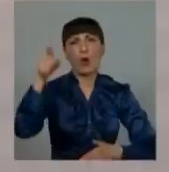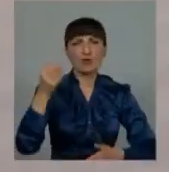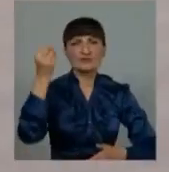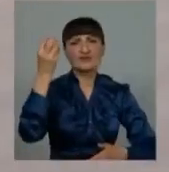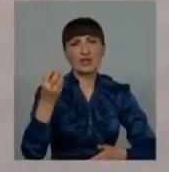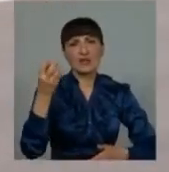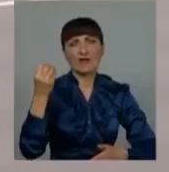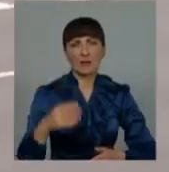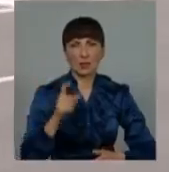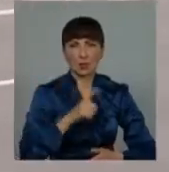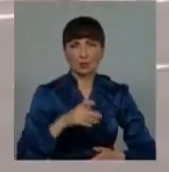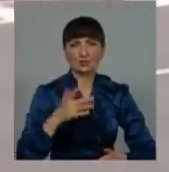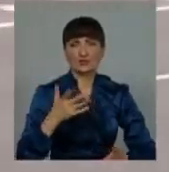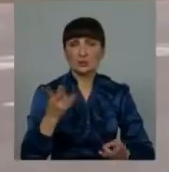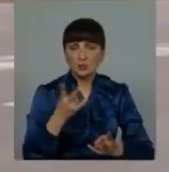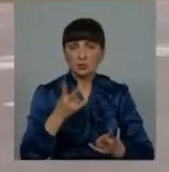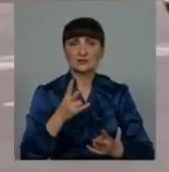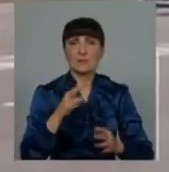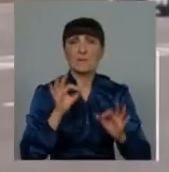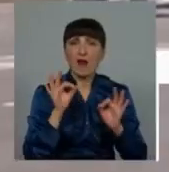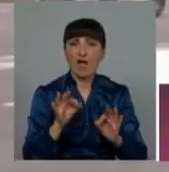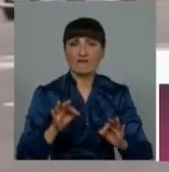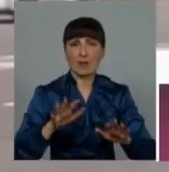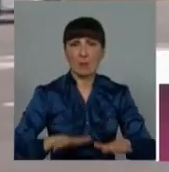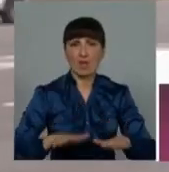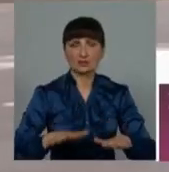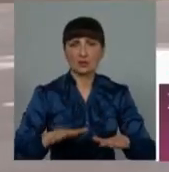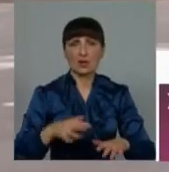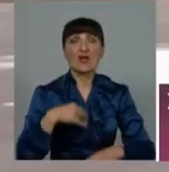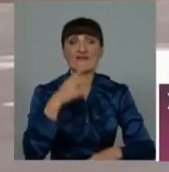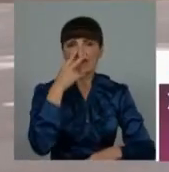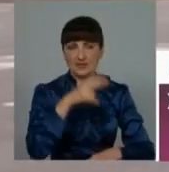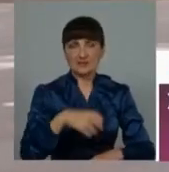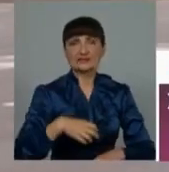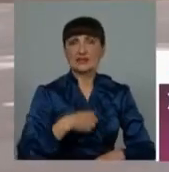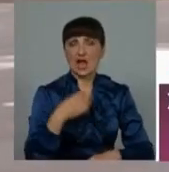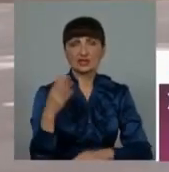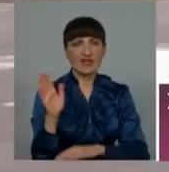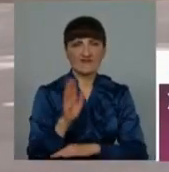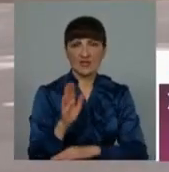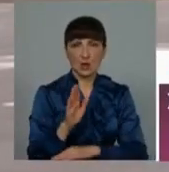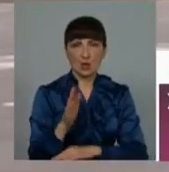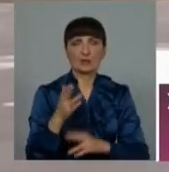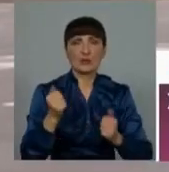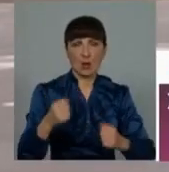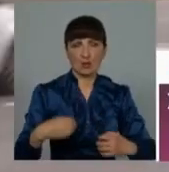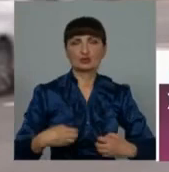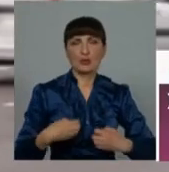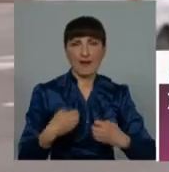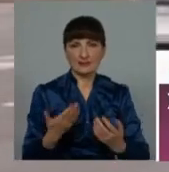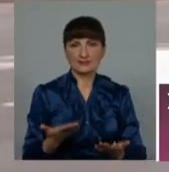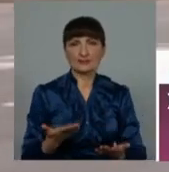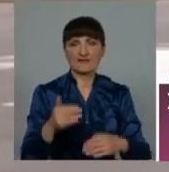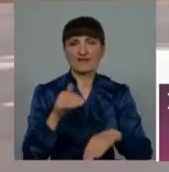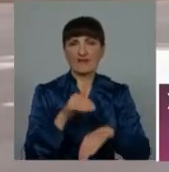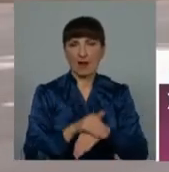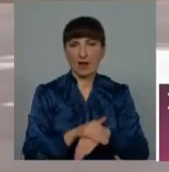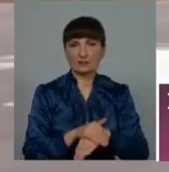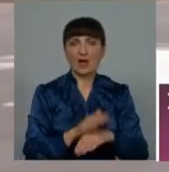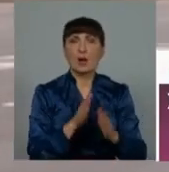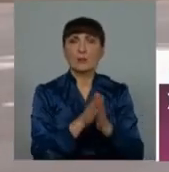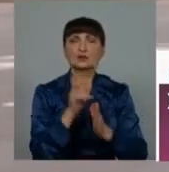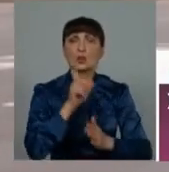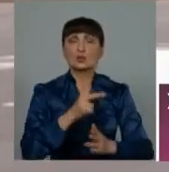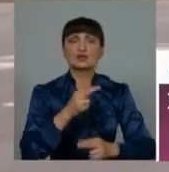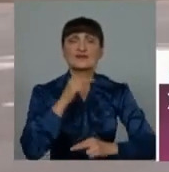перехода, недоумевают горожане. Да, видел страшное видео в соцсетях. Конечно, ужасный фактор. Прошу людей